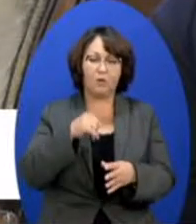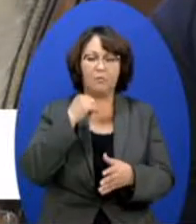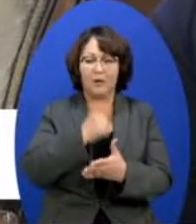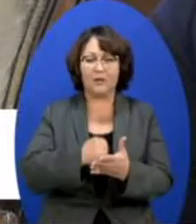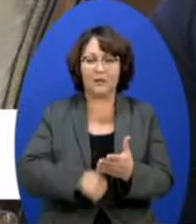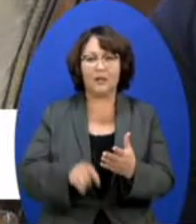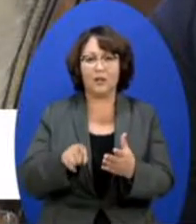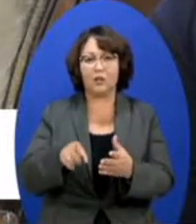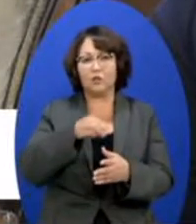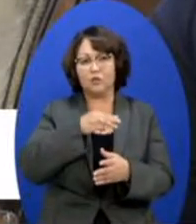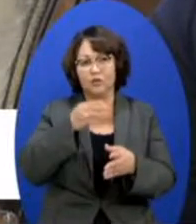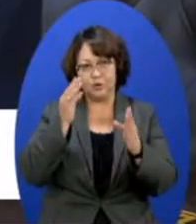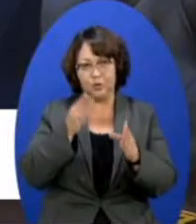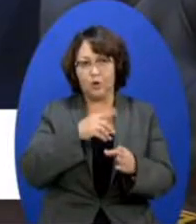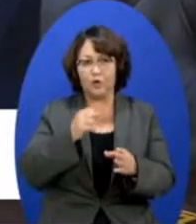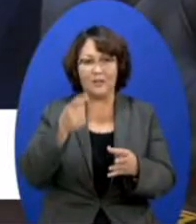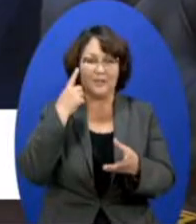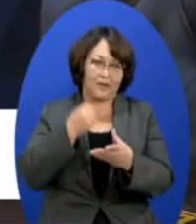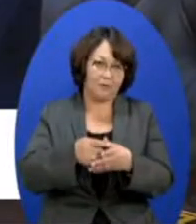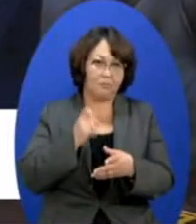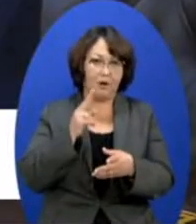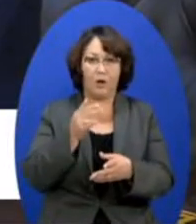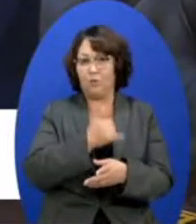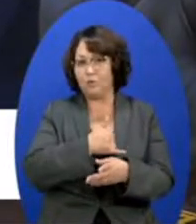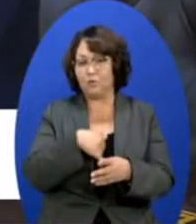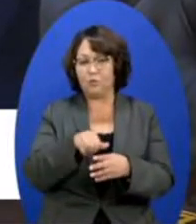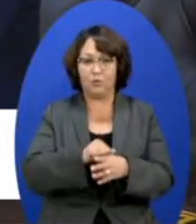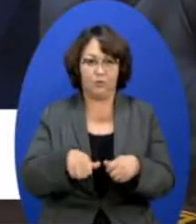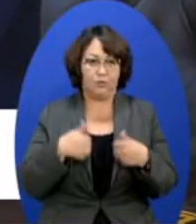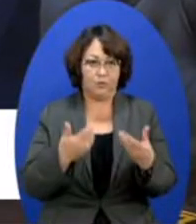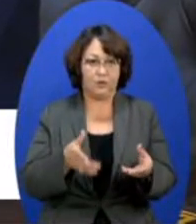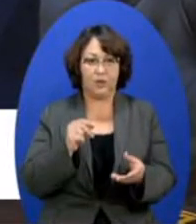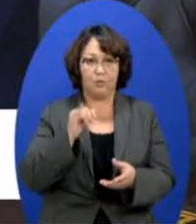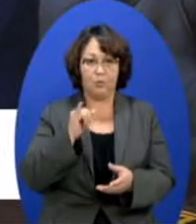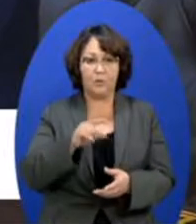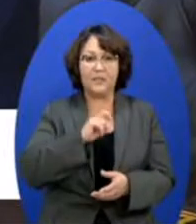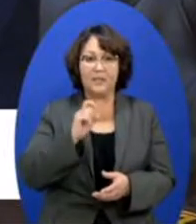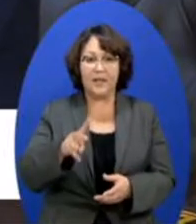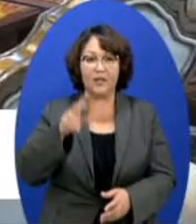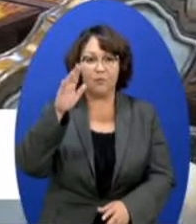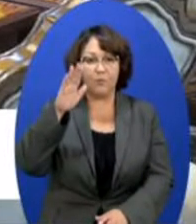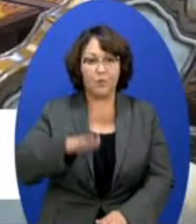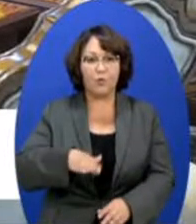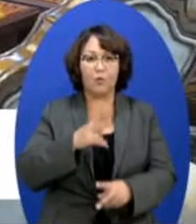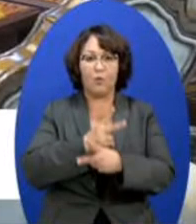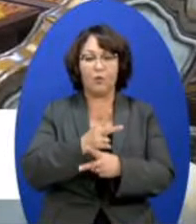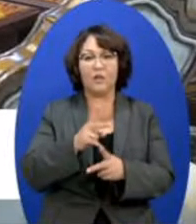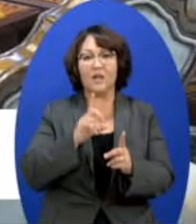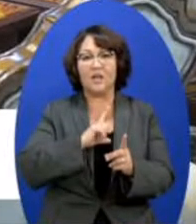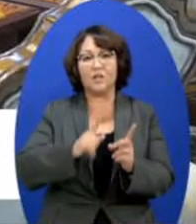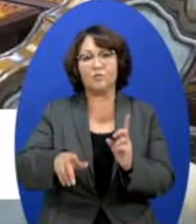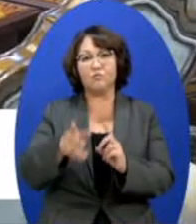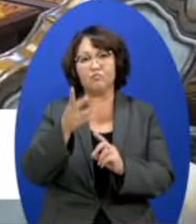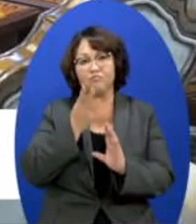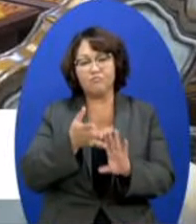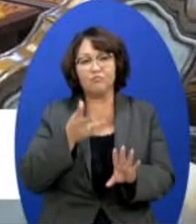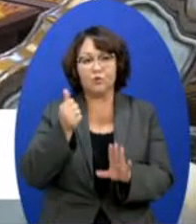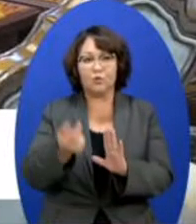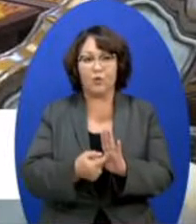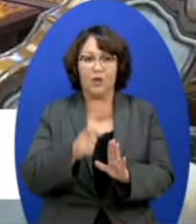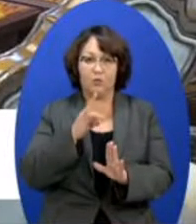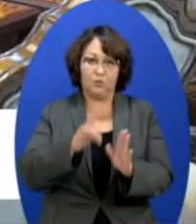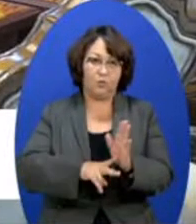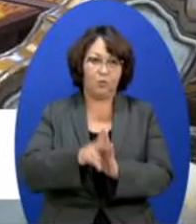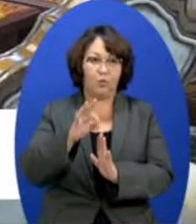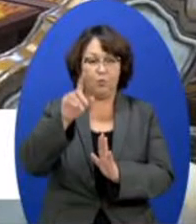батлах энэхүү тогтоолд тусгах саналаа банкны удирдлагуудад боловсруулж чанаргүй активийг бууруулах, эргэцүүлэн шинжилэл хийх, их үйлсүүлийн хүүг